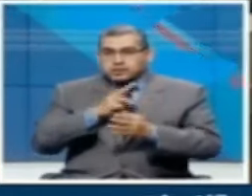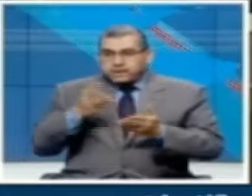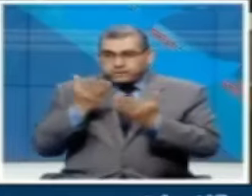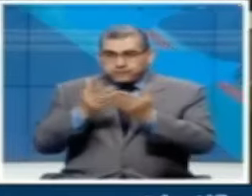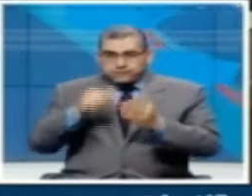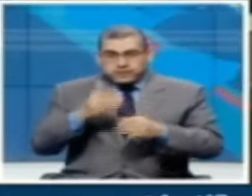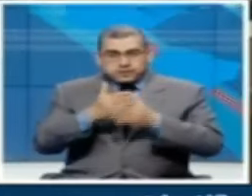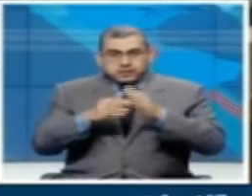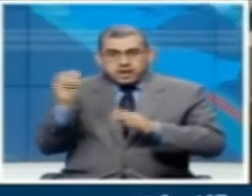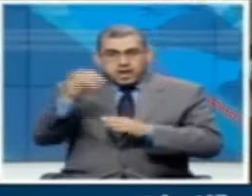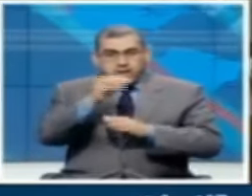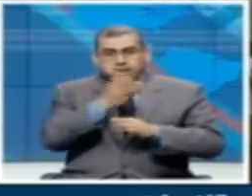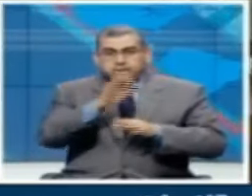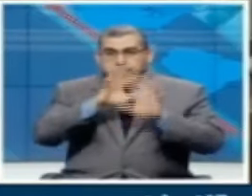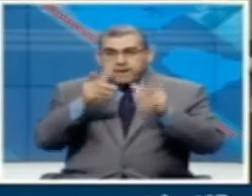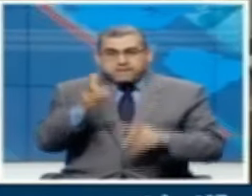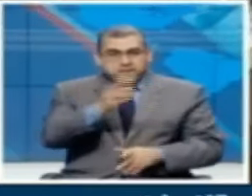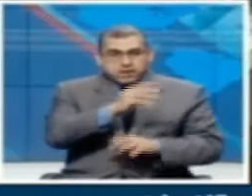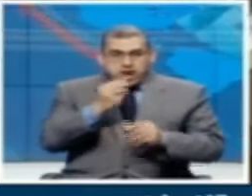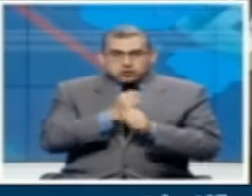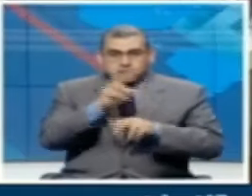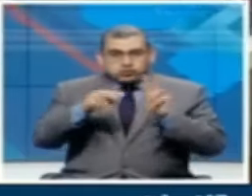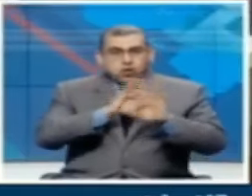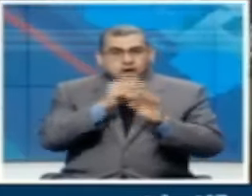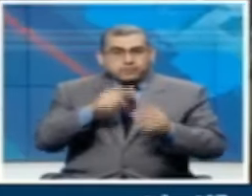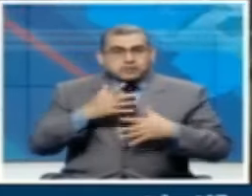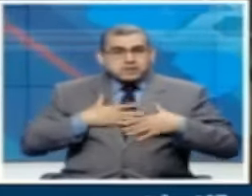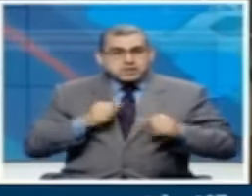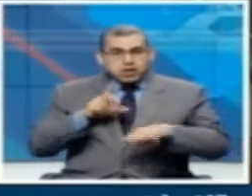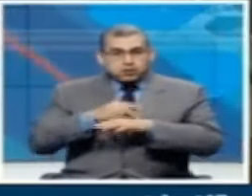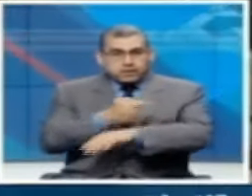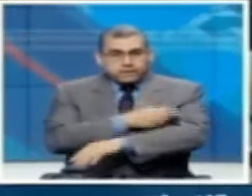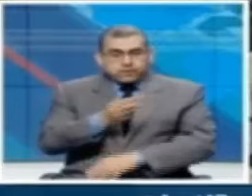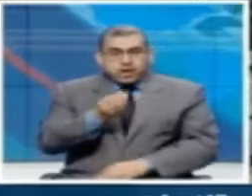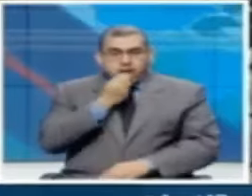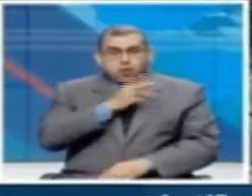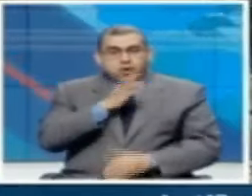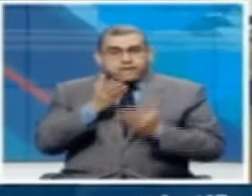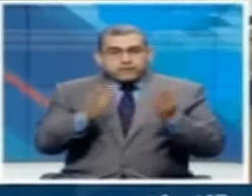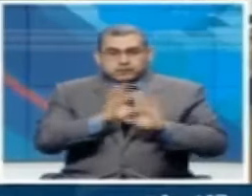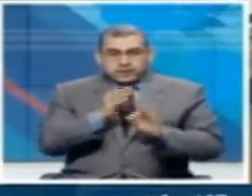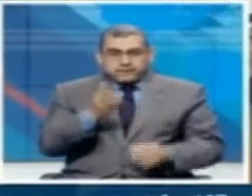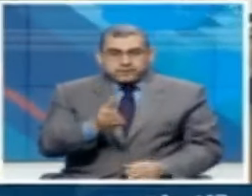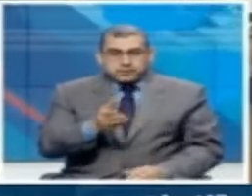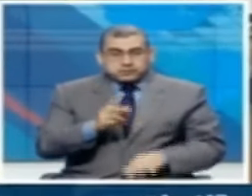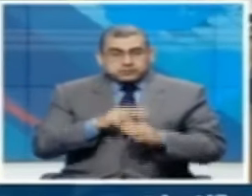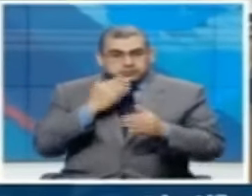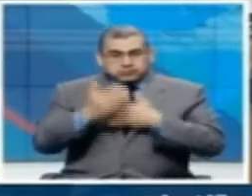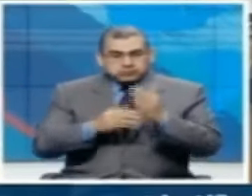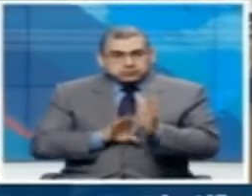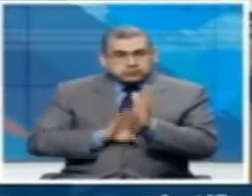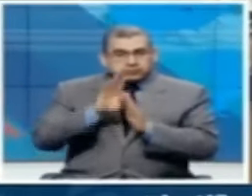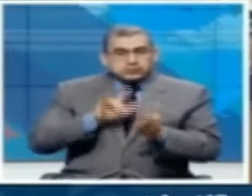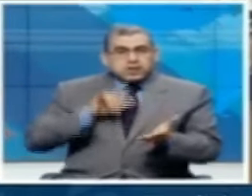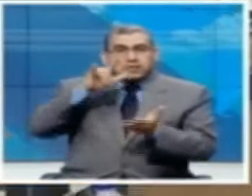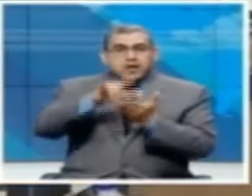لسكان هذه المناطق خاصه الخدمات الصحيه والتمويليه وغيرها ولنه بقطاع الطيران